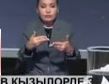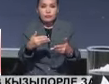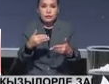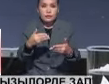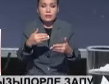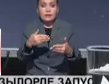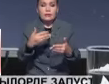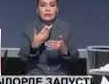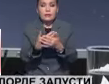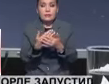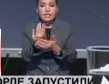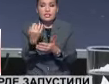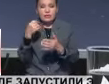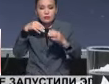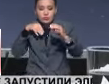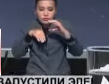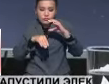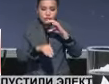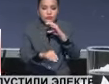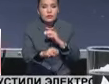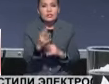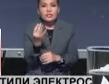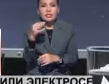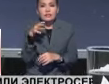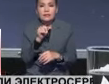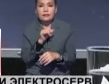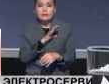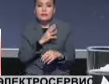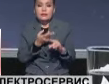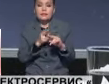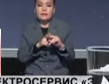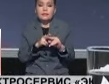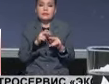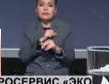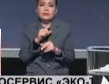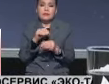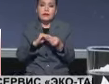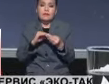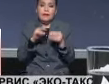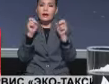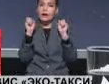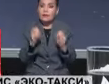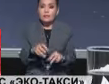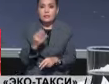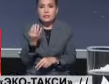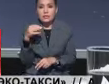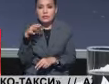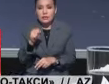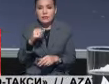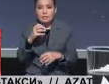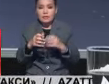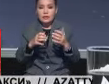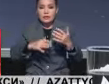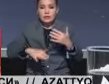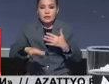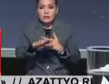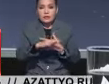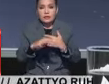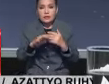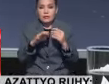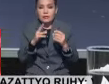проходки на шахтах Карагандинского угольного бассейна, самых, повторю, опасных шахт в мире по